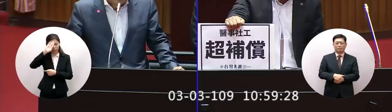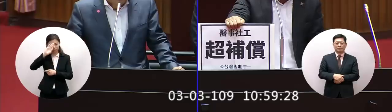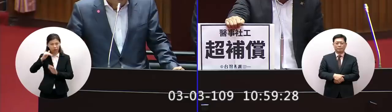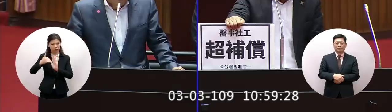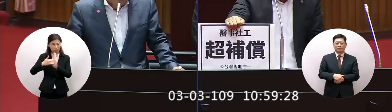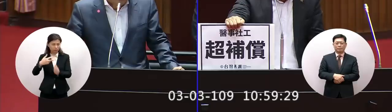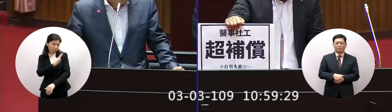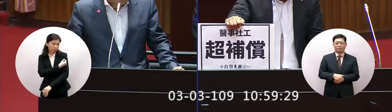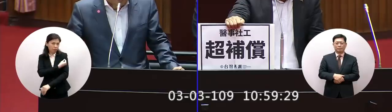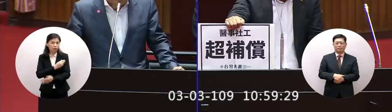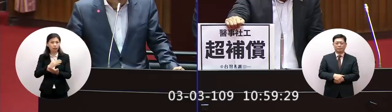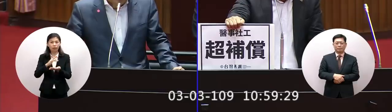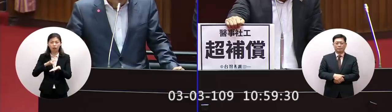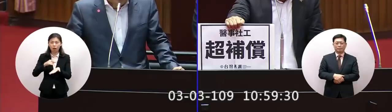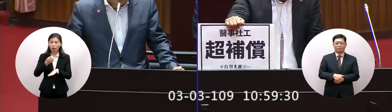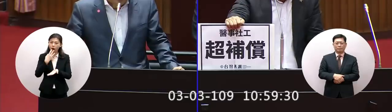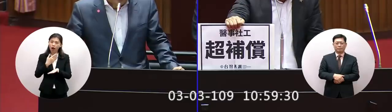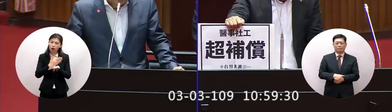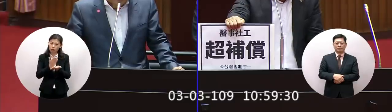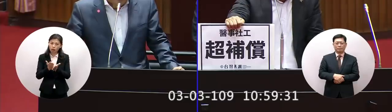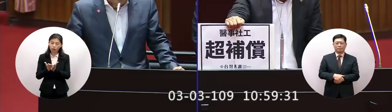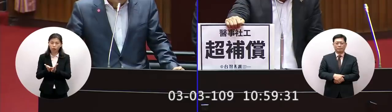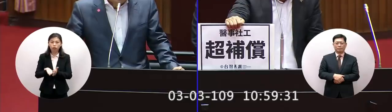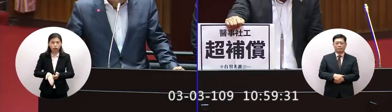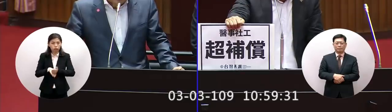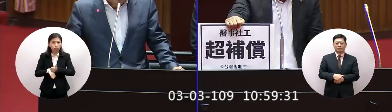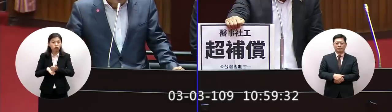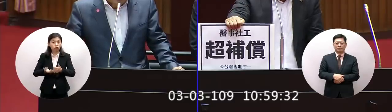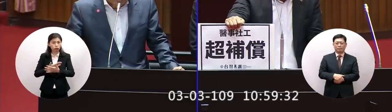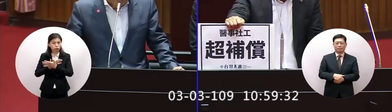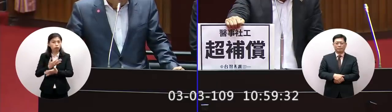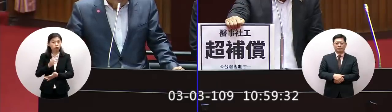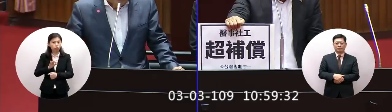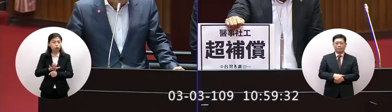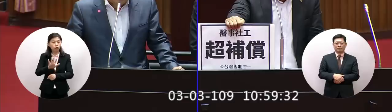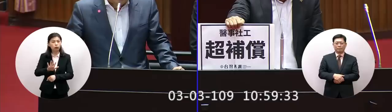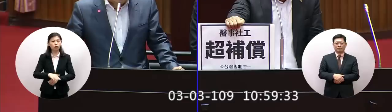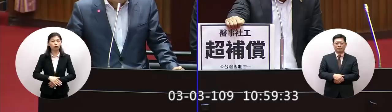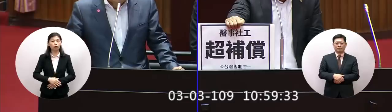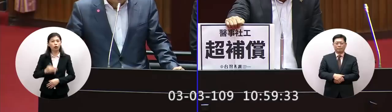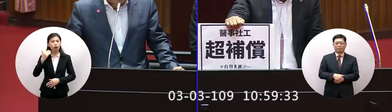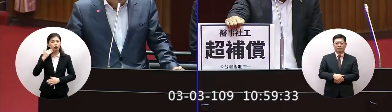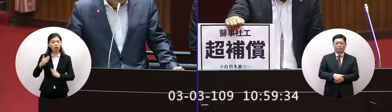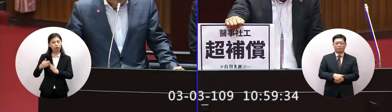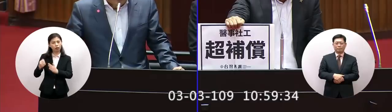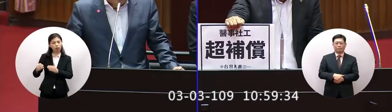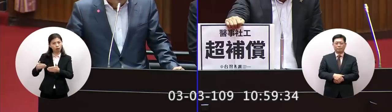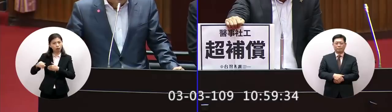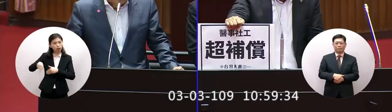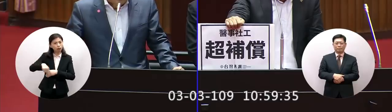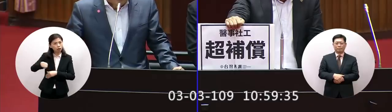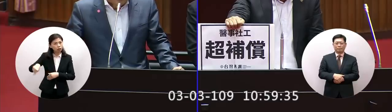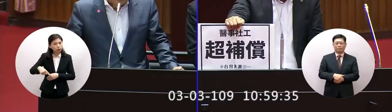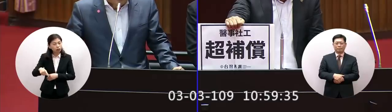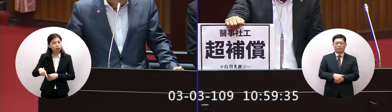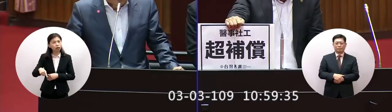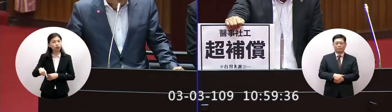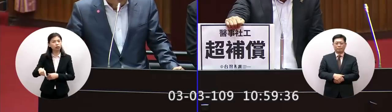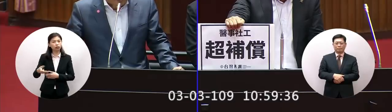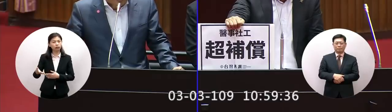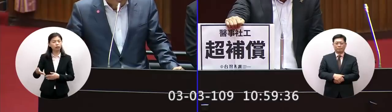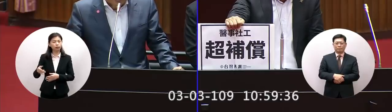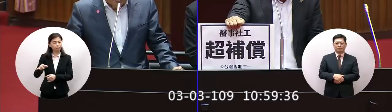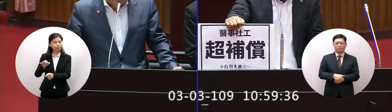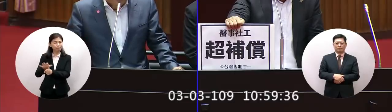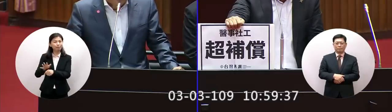或检验的方法或是药物，我们都予以奖励。那对于相关被隔离者，那也为了要整个他的一个